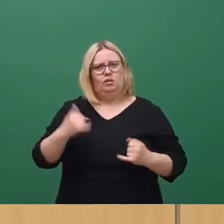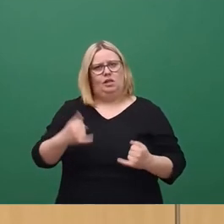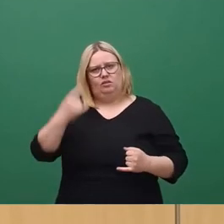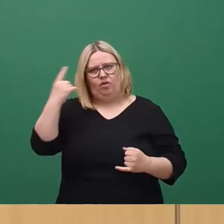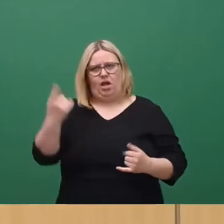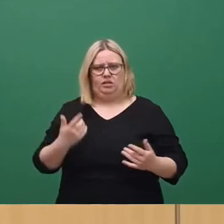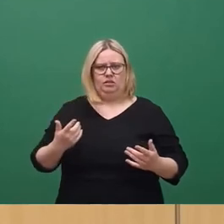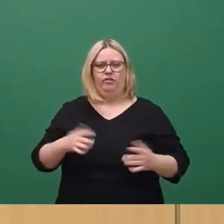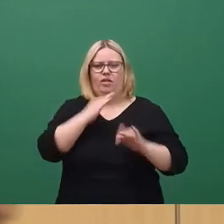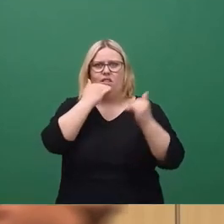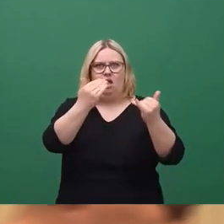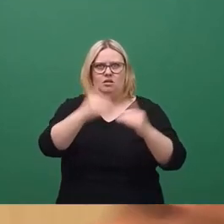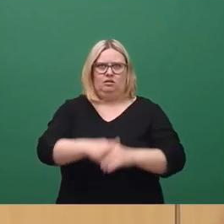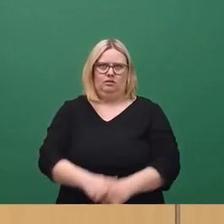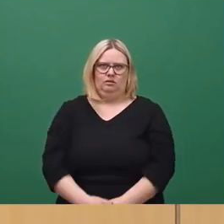Vielen Dank.